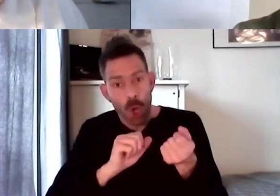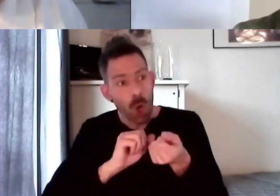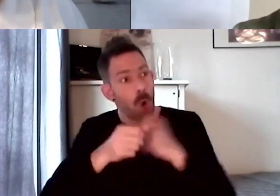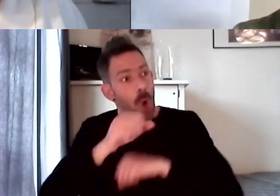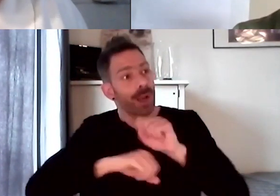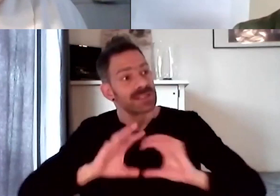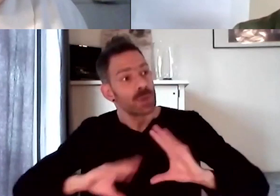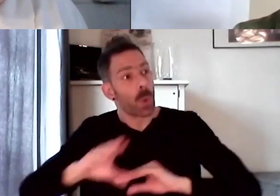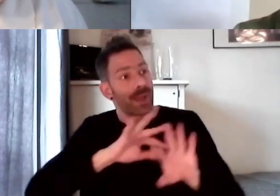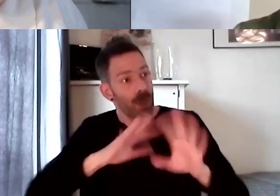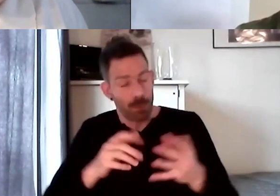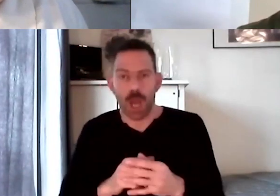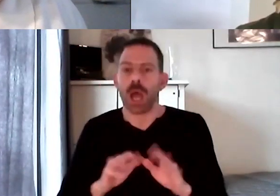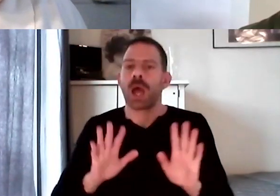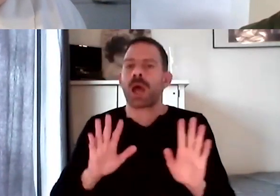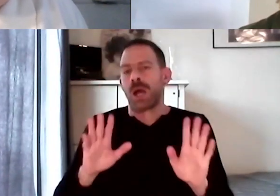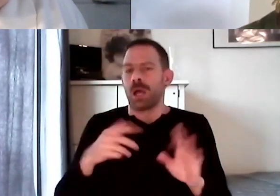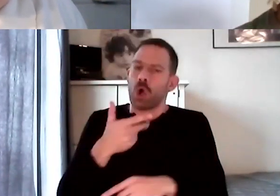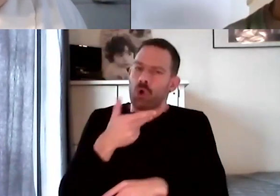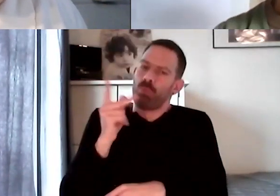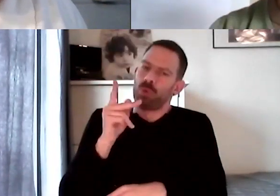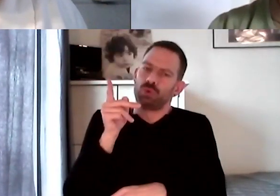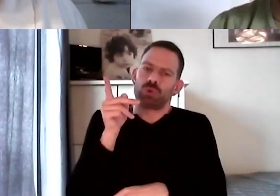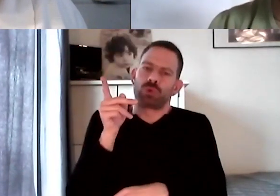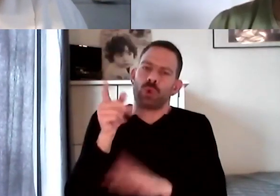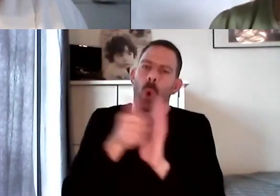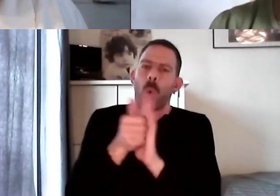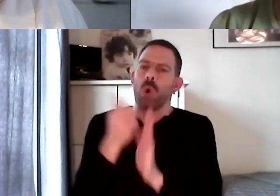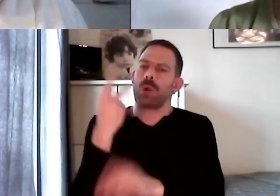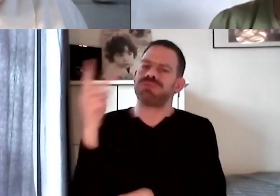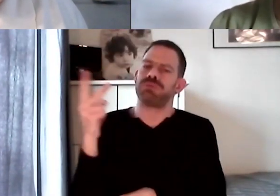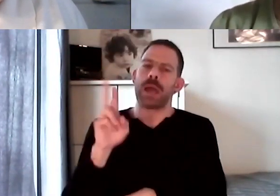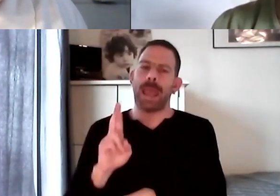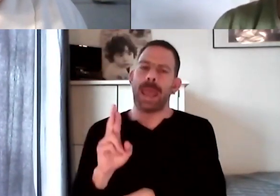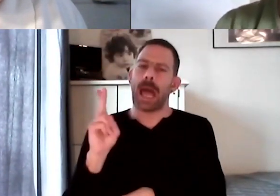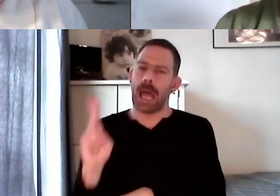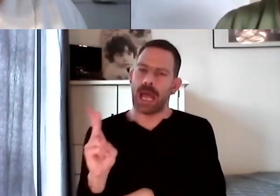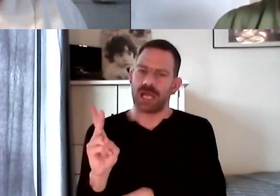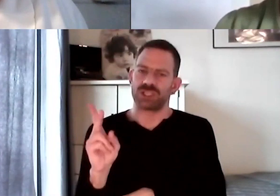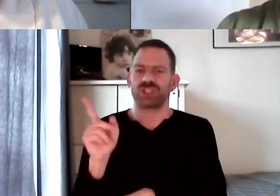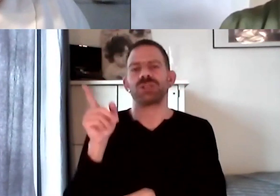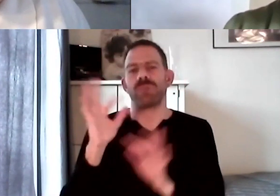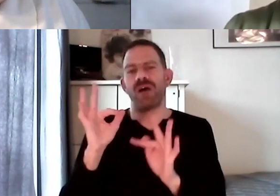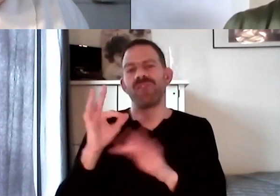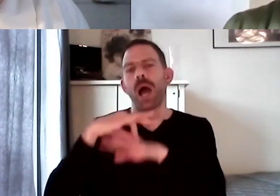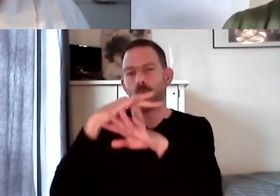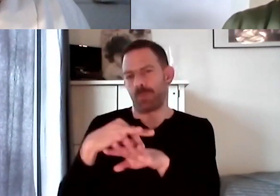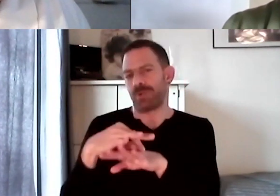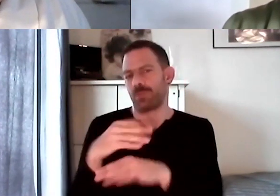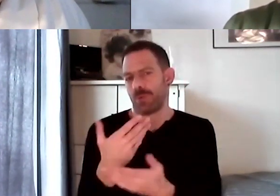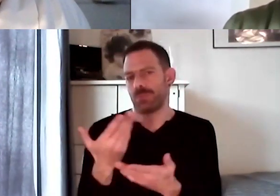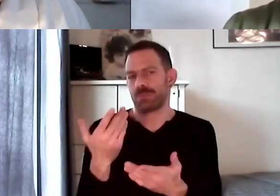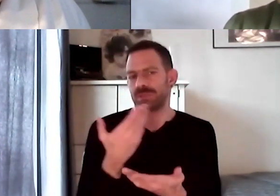c'est plus du domaine RH, je dirais, dans l'accompagnement. Je pense que ce sont des choses qu'on peut négocier au niveau RH si effectivement